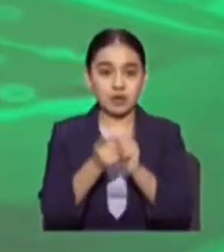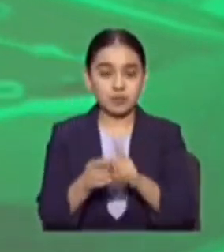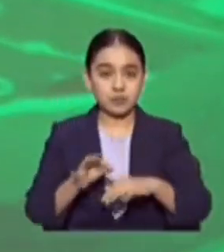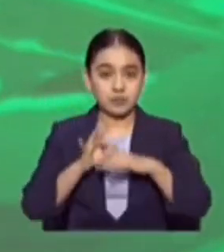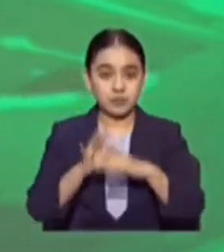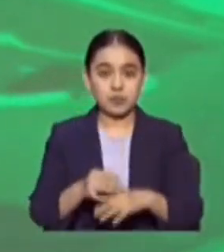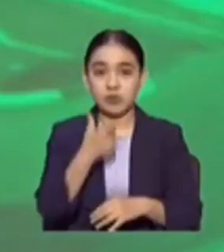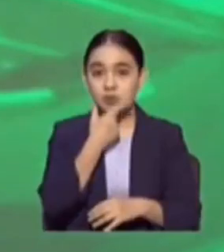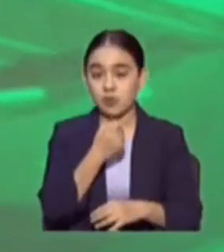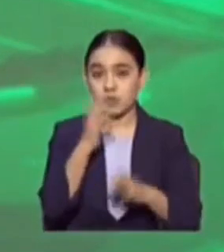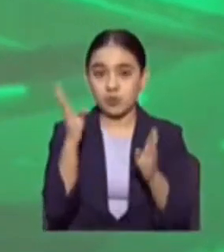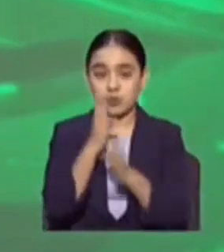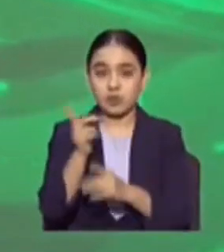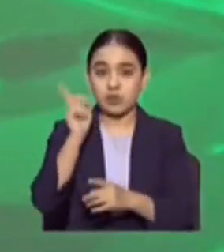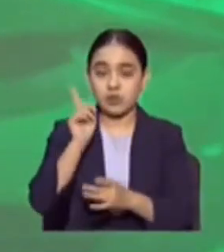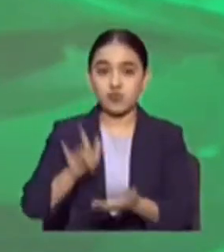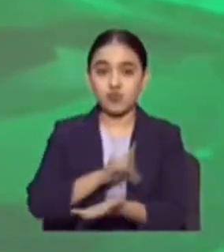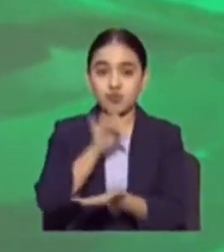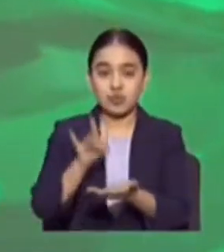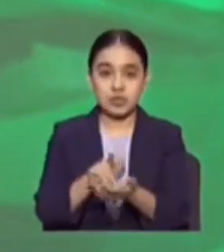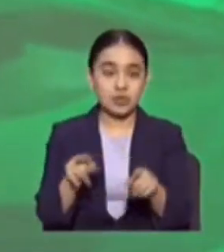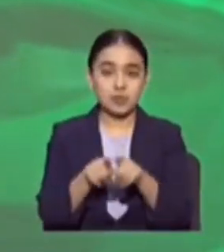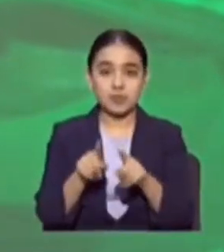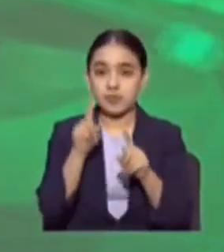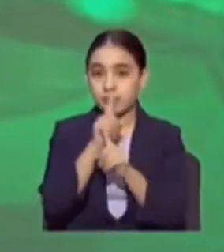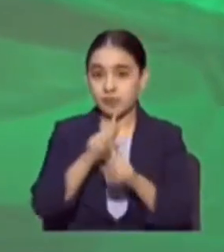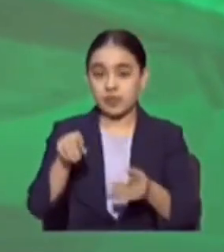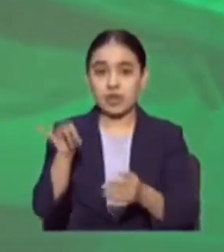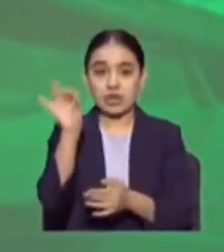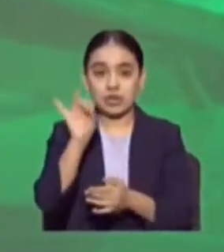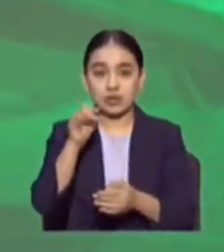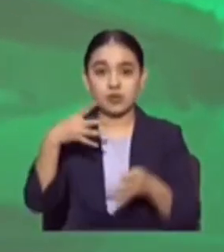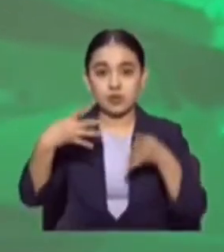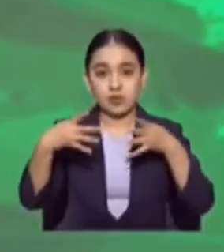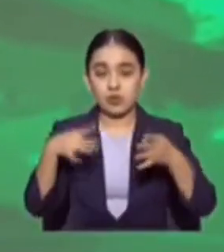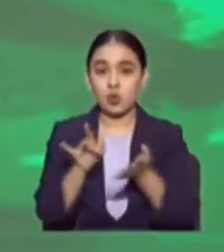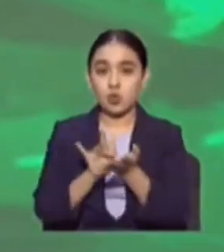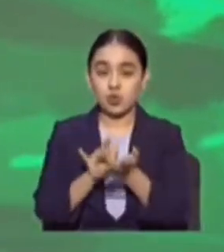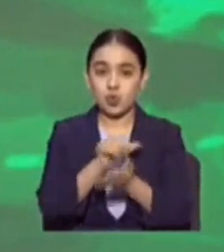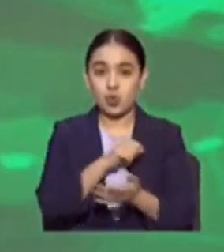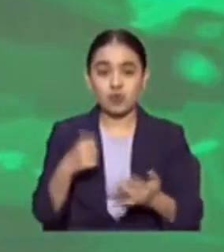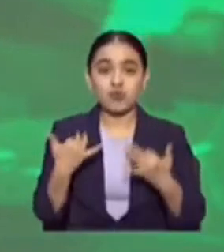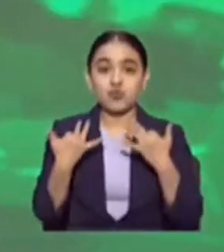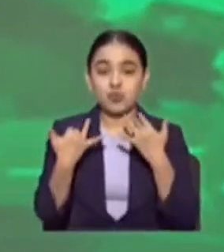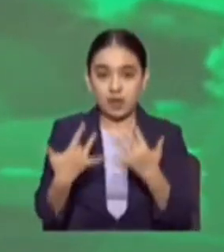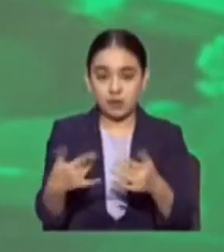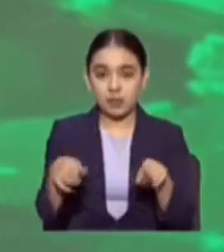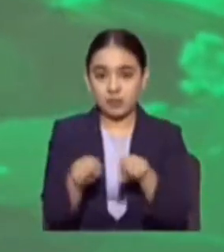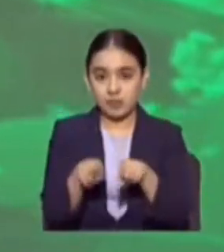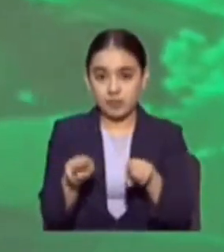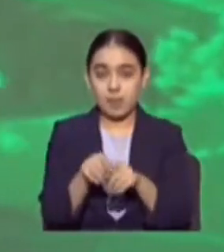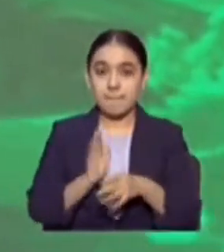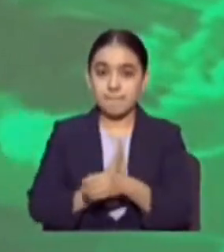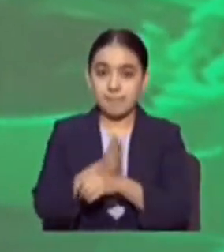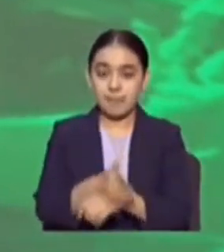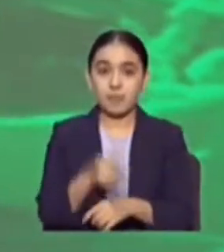boryapti. Go'zal tabiatimiz, qadimiy shaharlar hamda betakror tarixiy obidalar turistlarni o'ziga jalb etayotgani ham